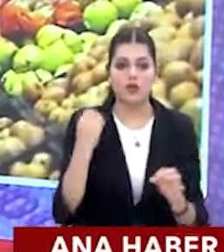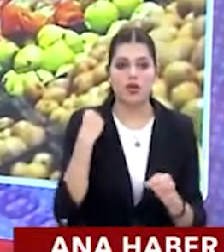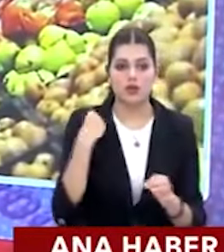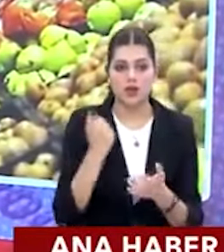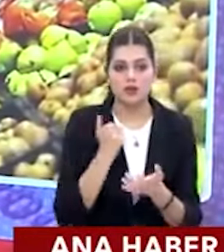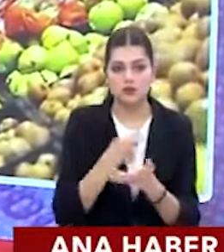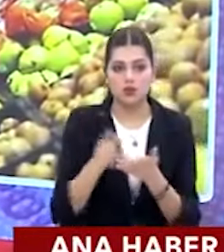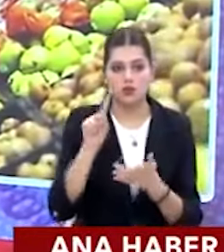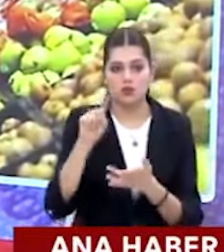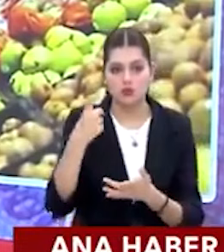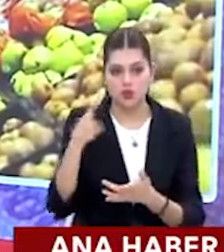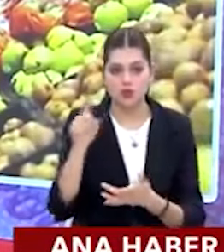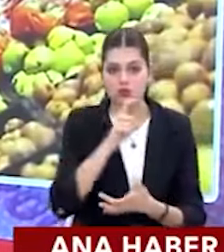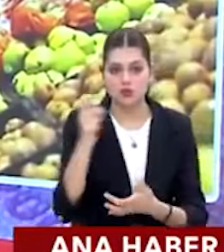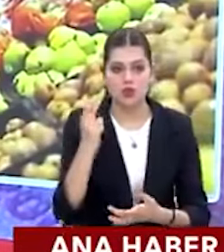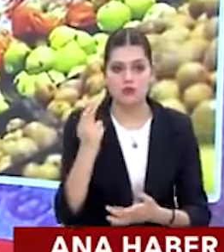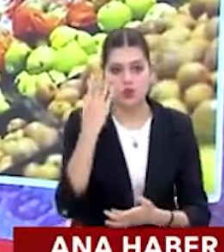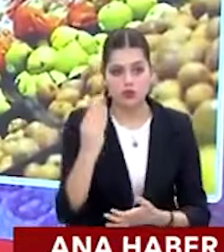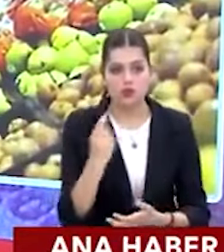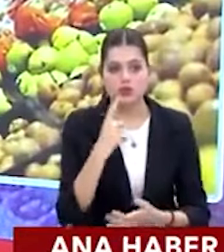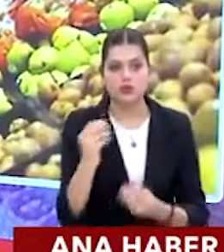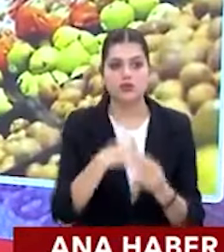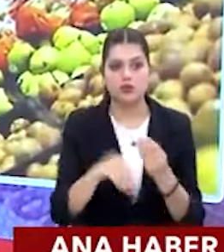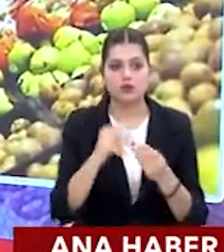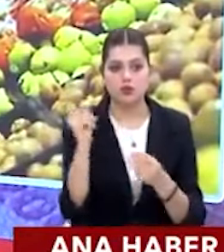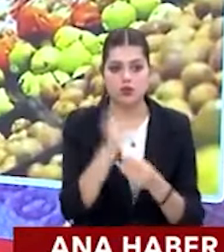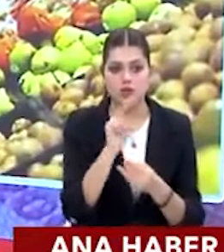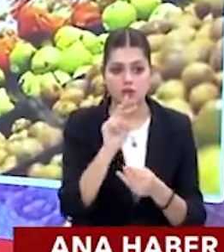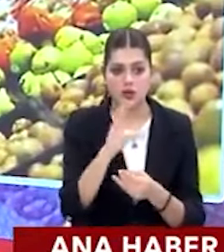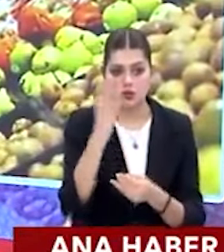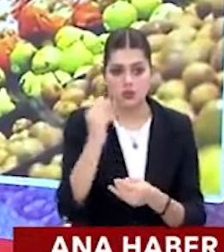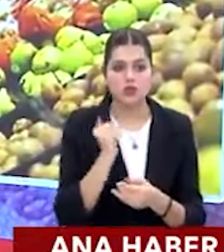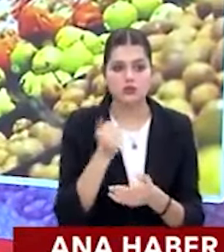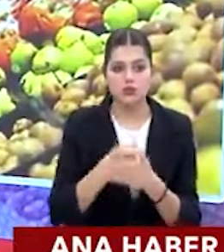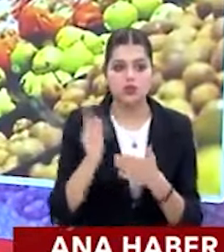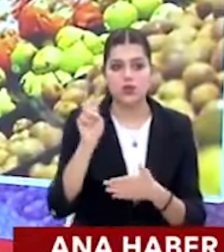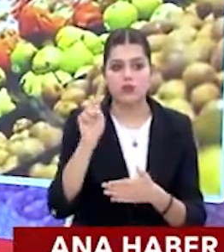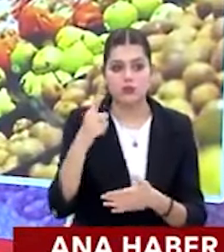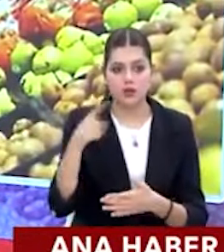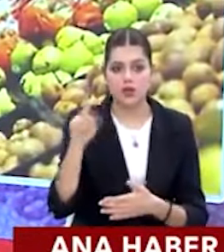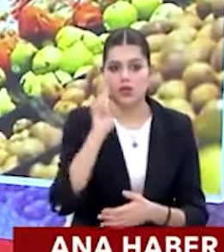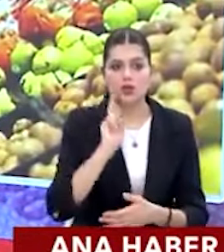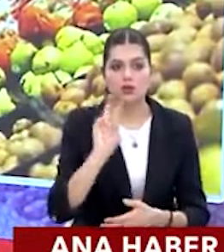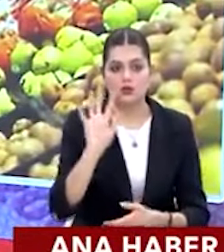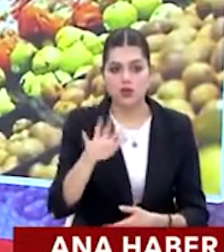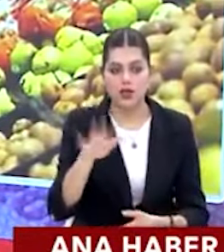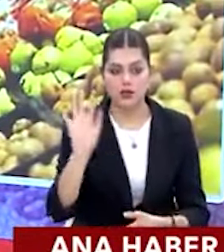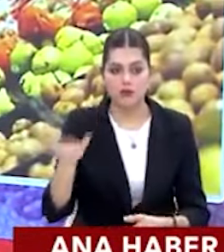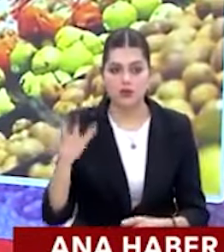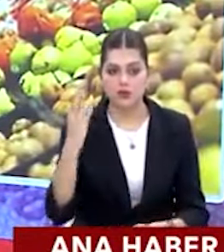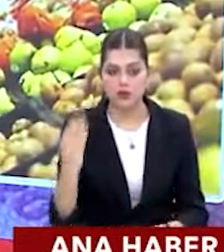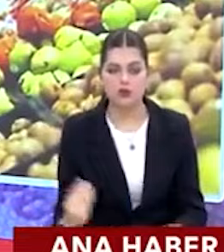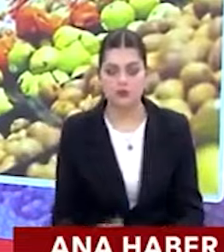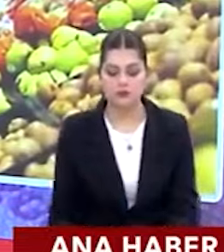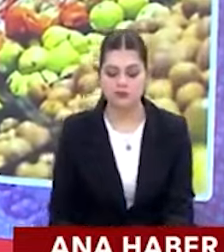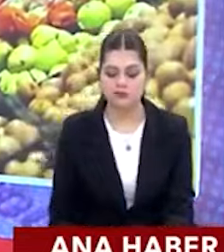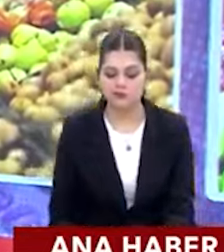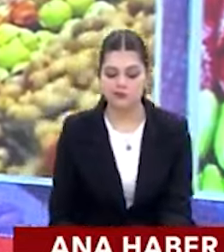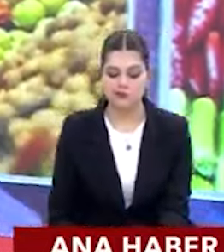yeni asgari ücret 19.975 olacak. Zam %25 olursa asgari ücret 20.255